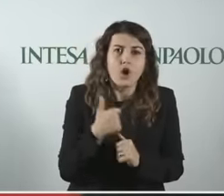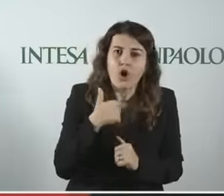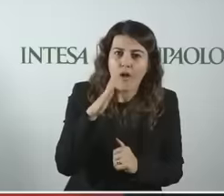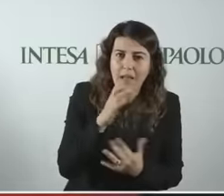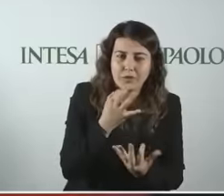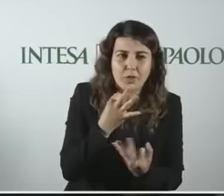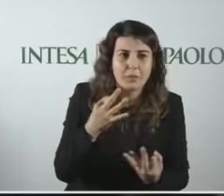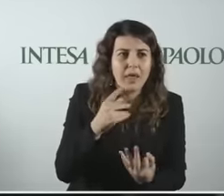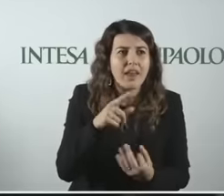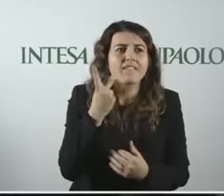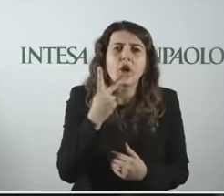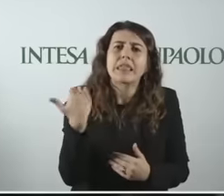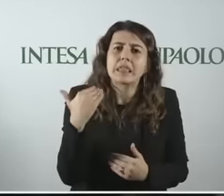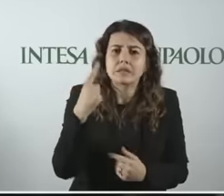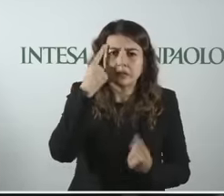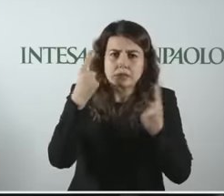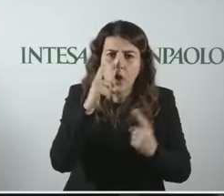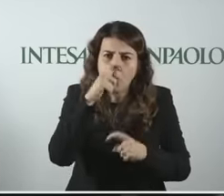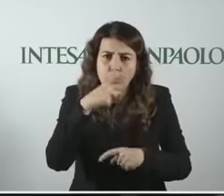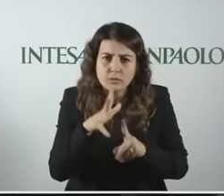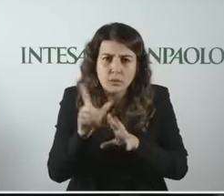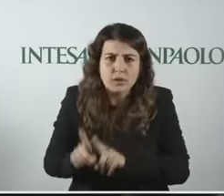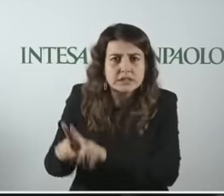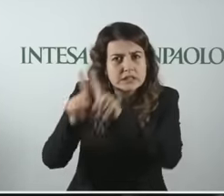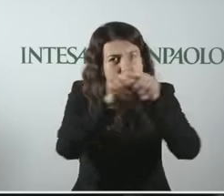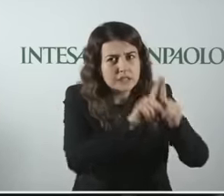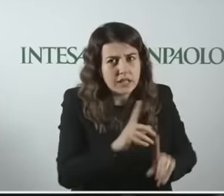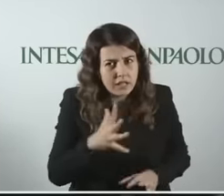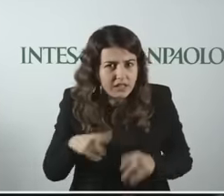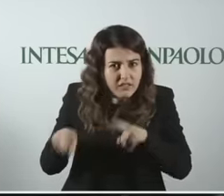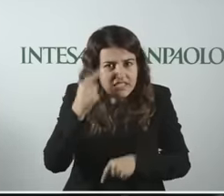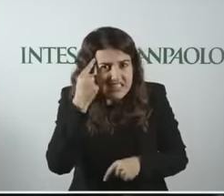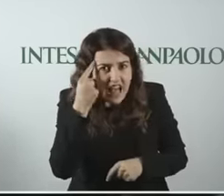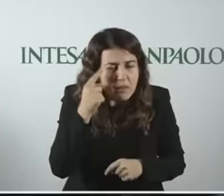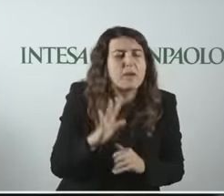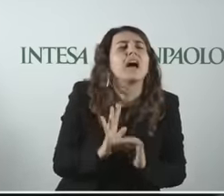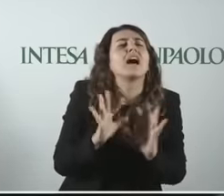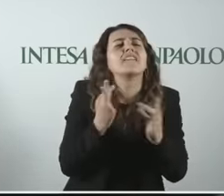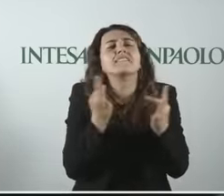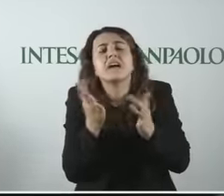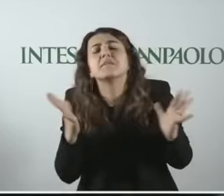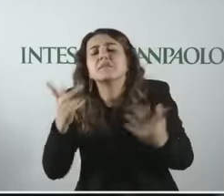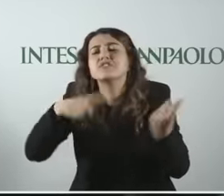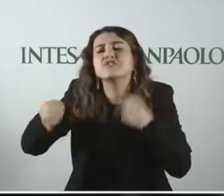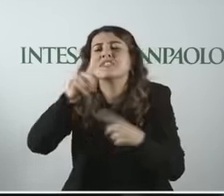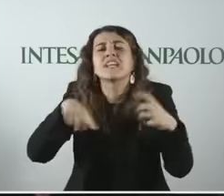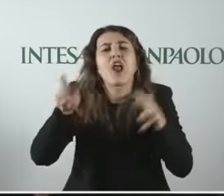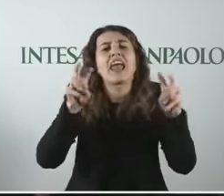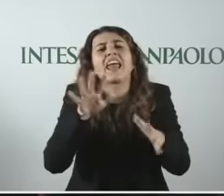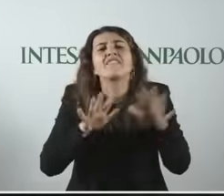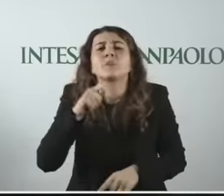altri di voi del San Paolo hanno avuto la stessa curiosità quindi qui nelle austere sale del San Paolo circola questo